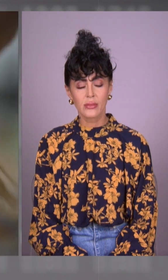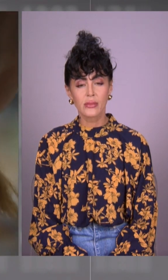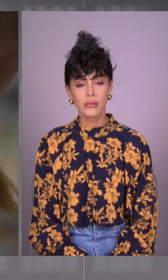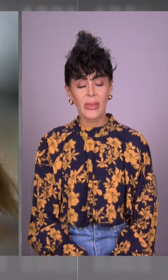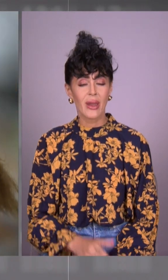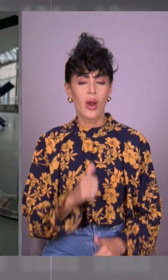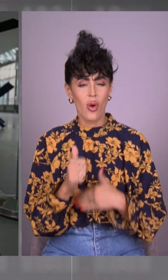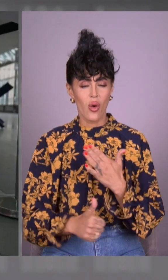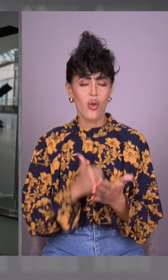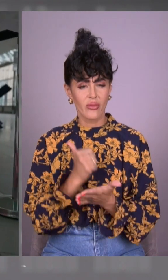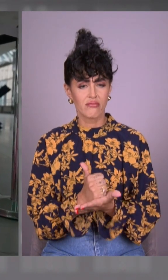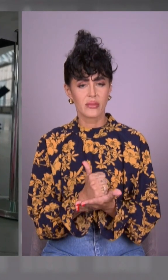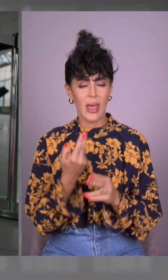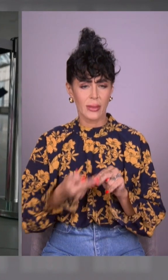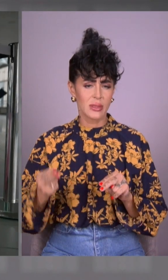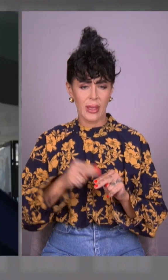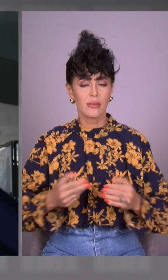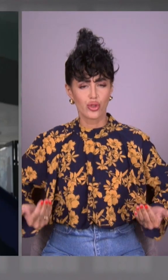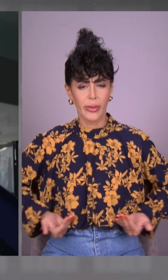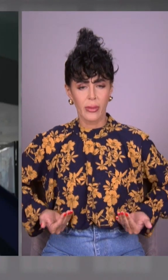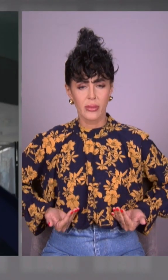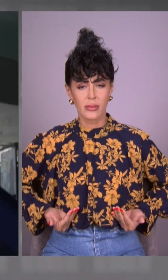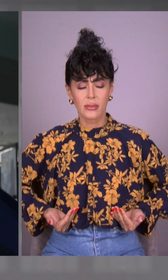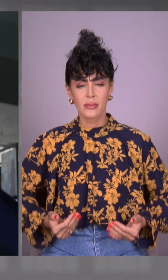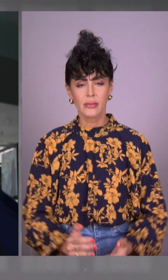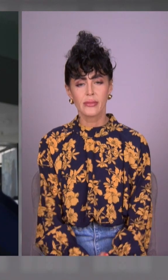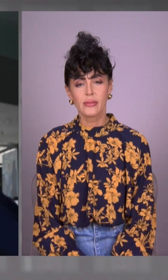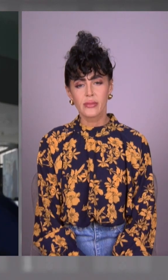Адже головне – це життя.